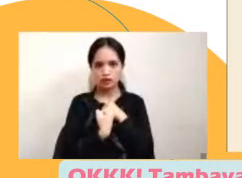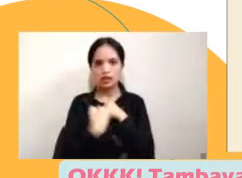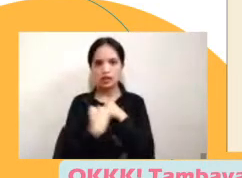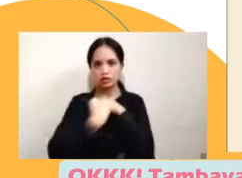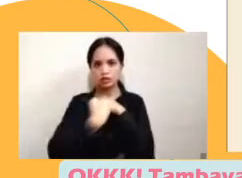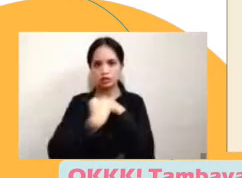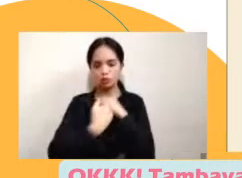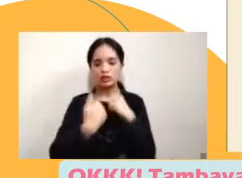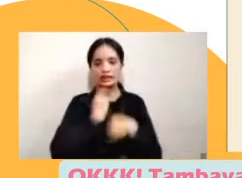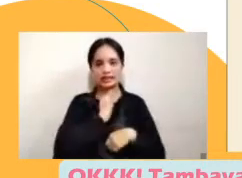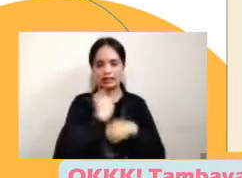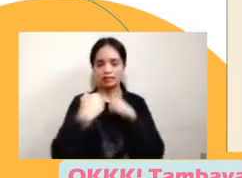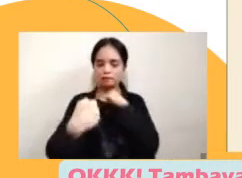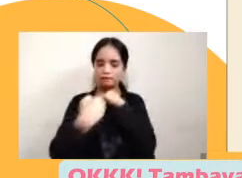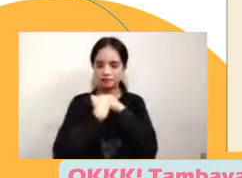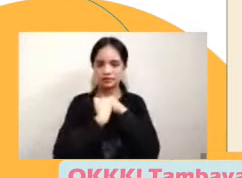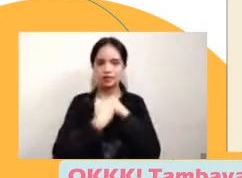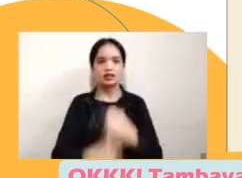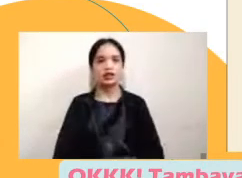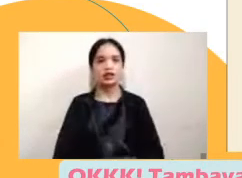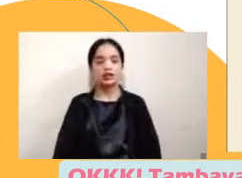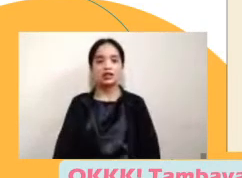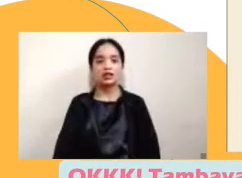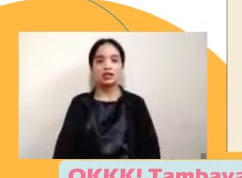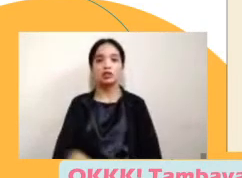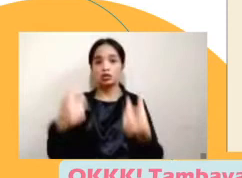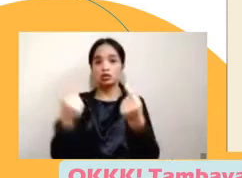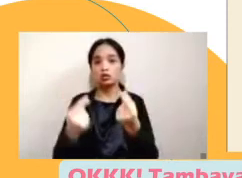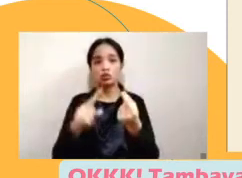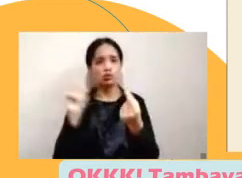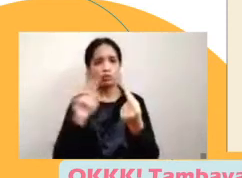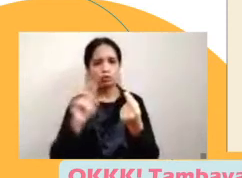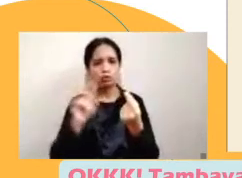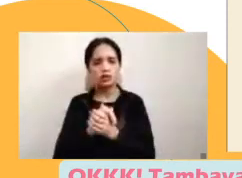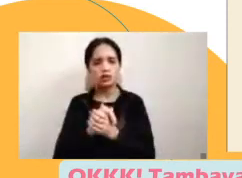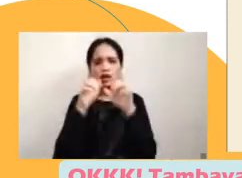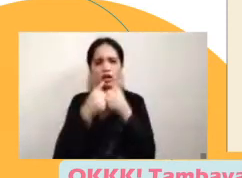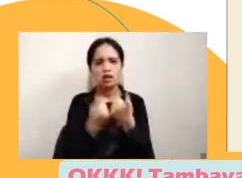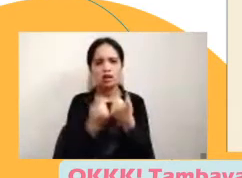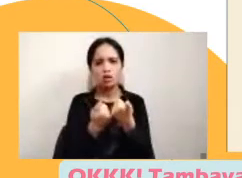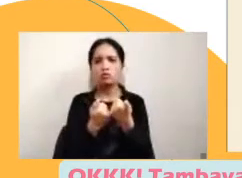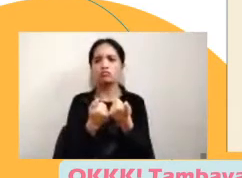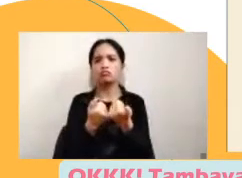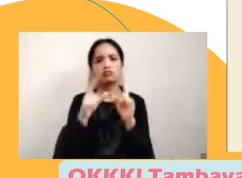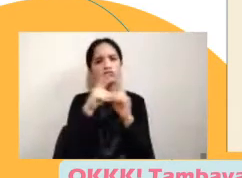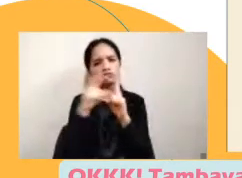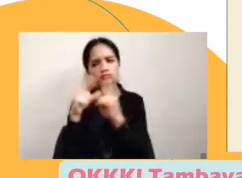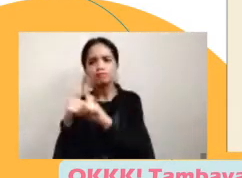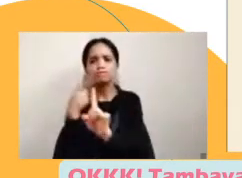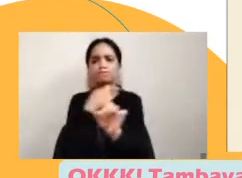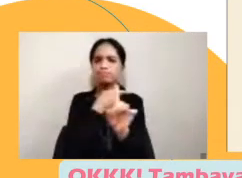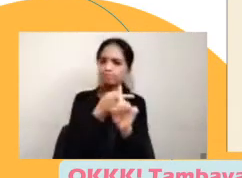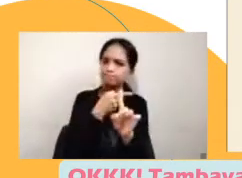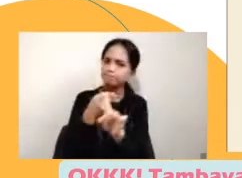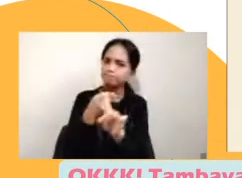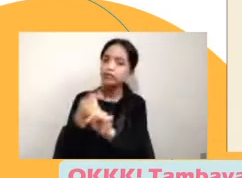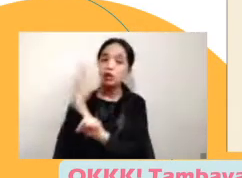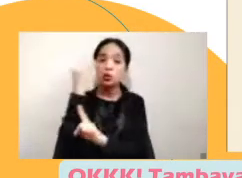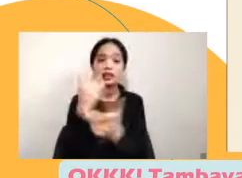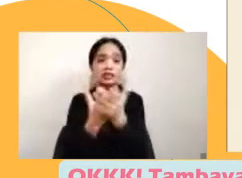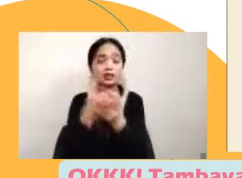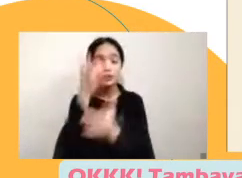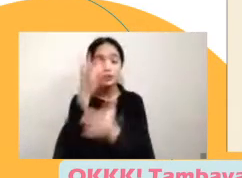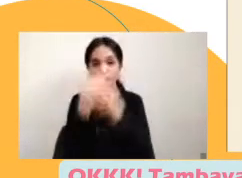sarili. At hindi lang 'yon, no, binibigyan pa natin, no, ng magagandang salita. Okay? Kasi natututunan natin